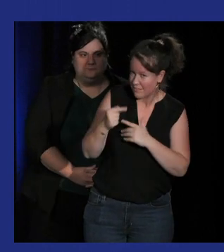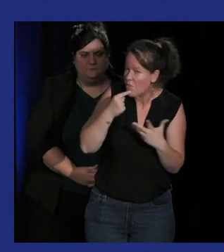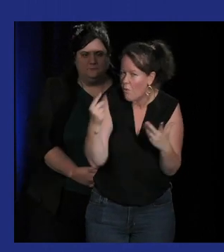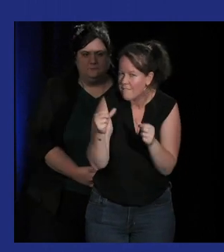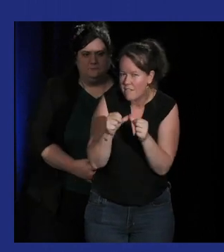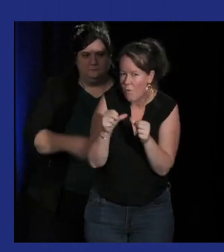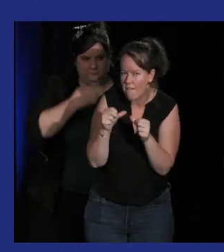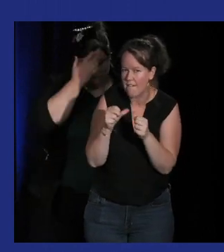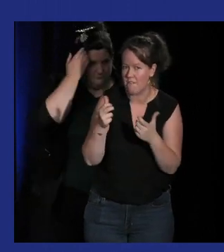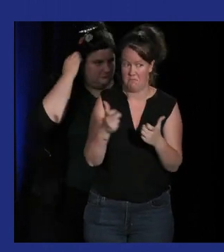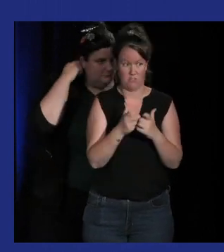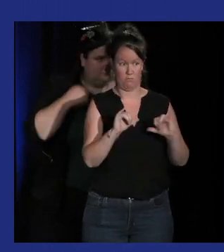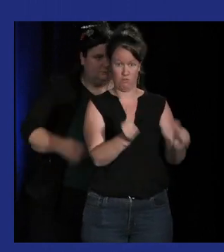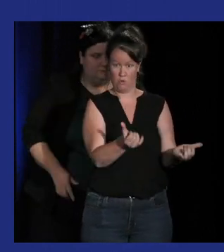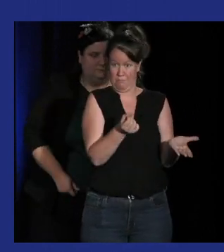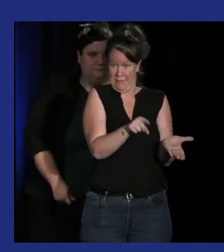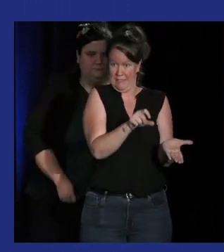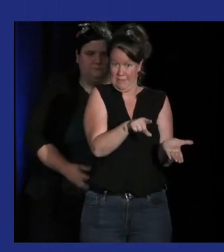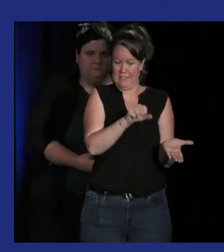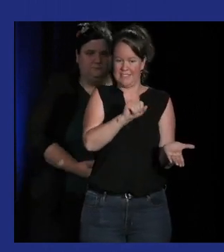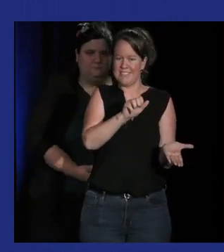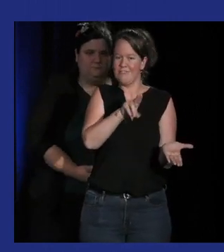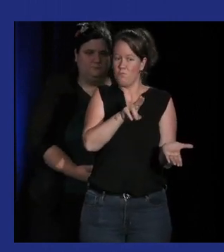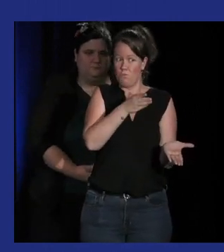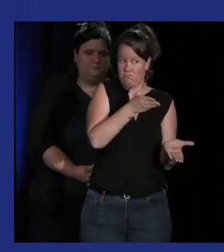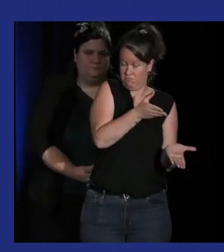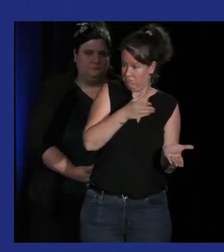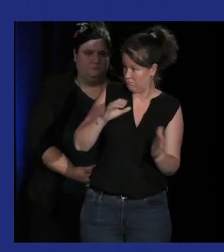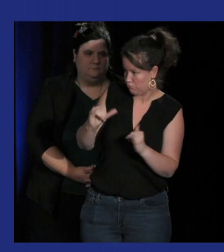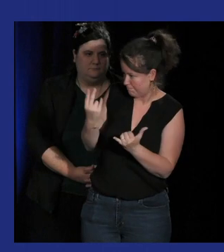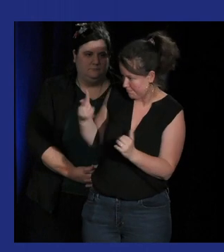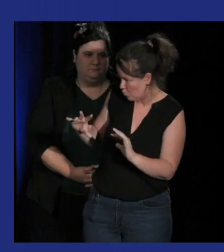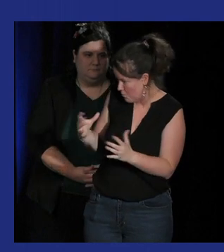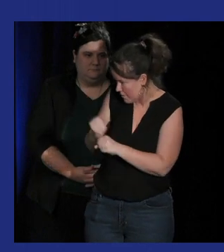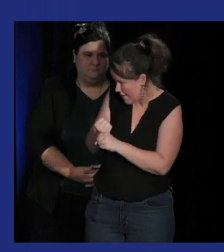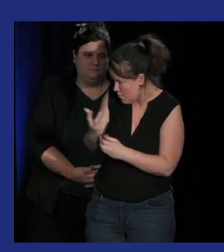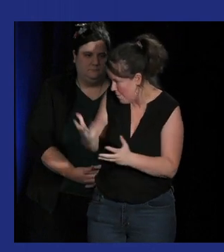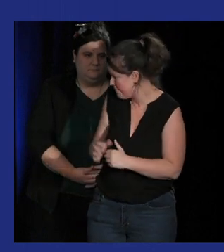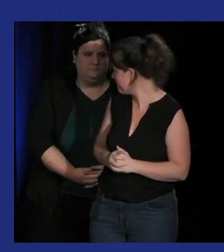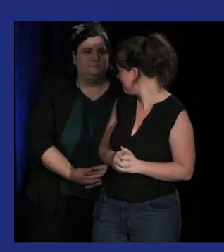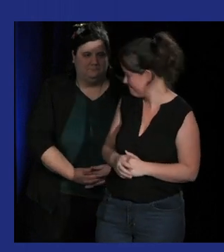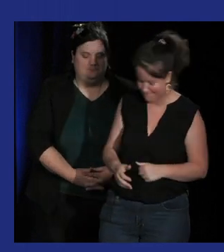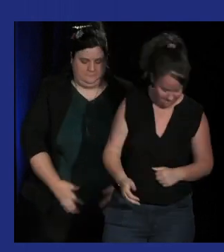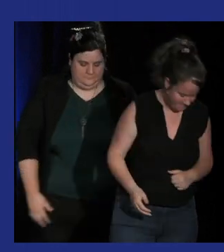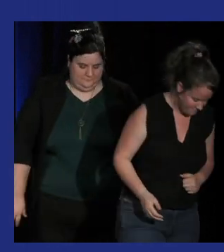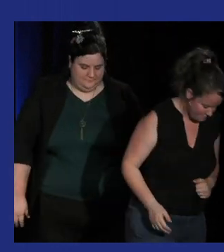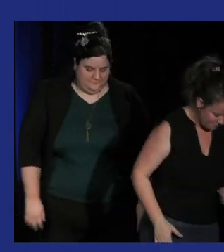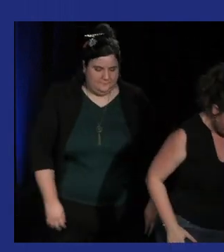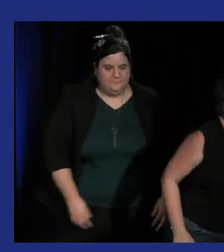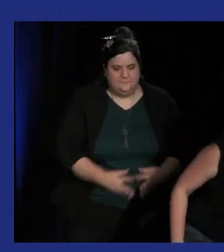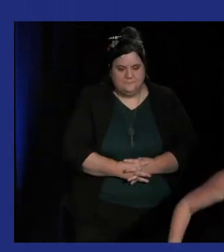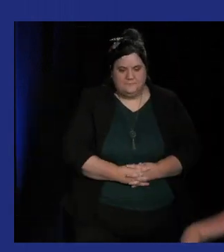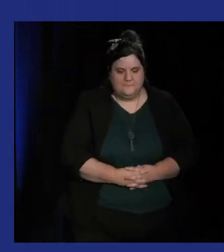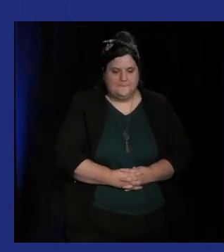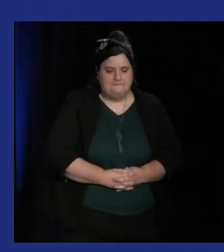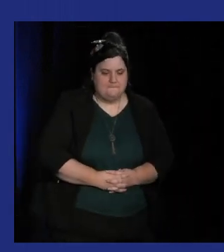concrètement du coup sur un jeu comme si fou en quoi consiste ce métier en fait sur Six-Fours en fait ça a commencé